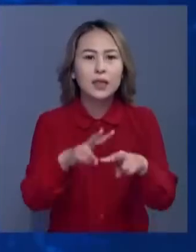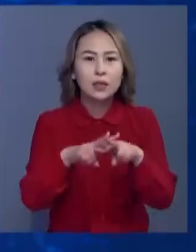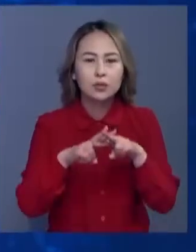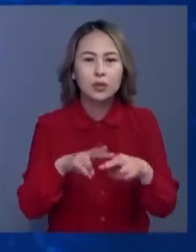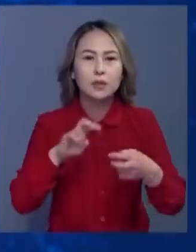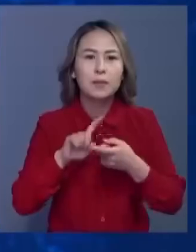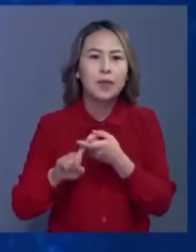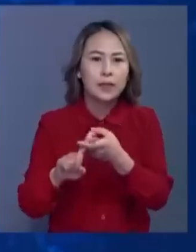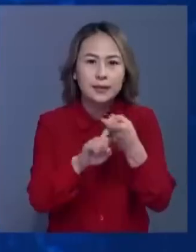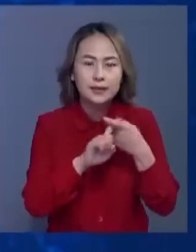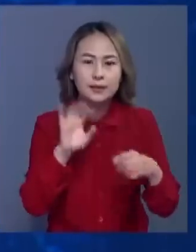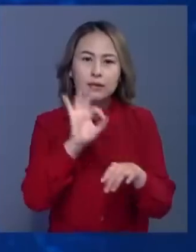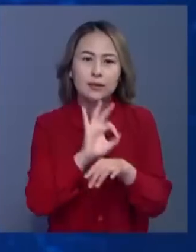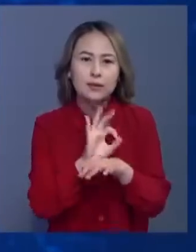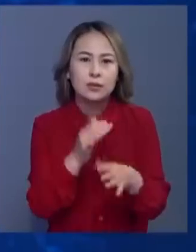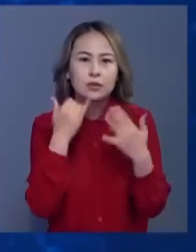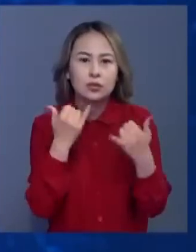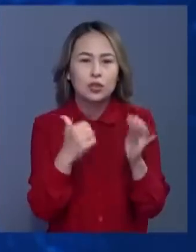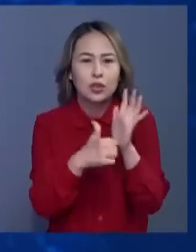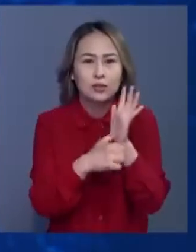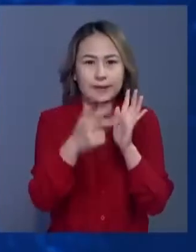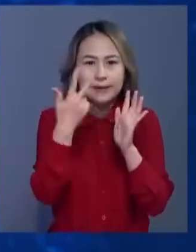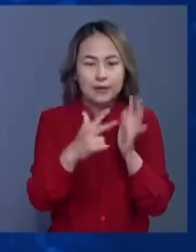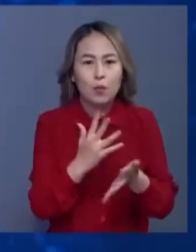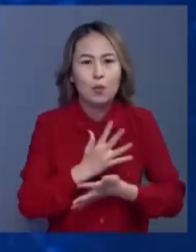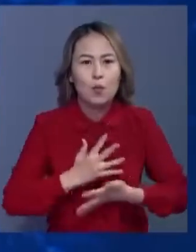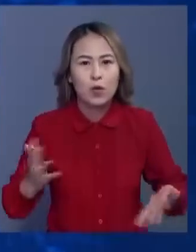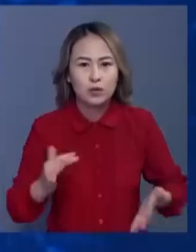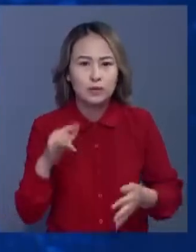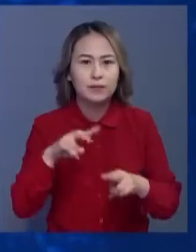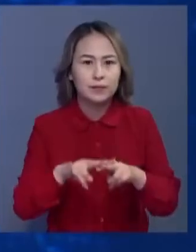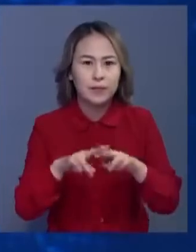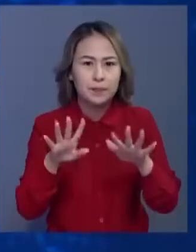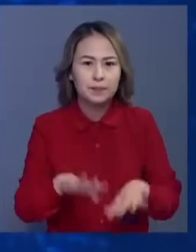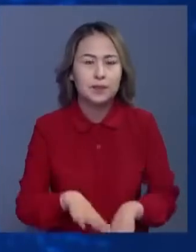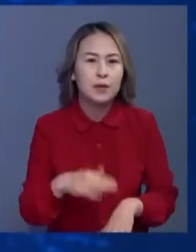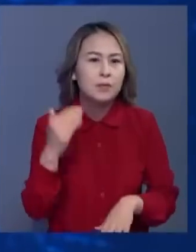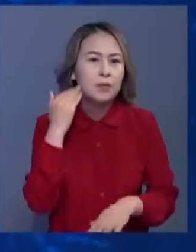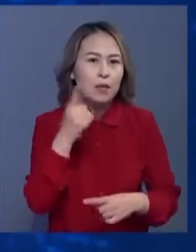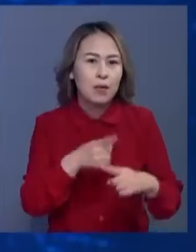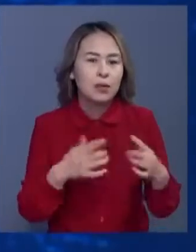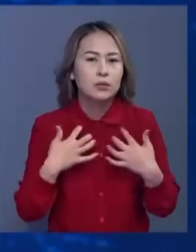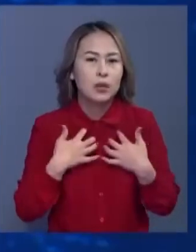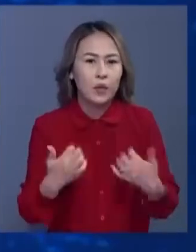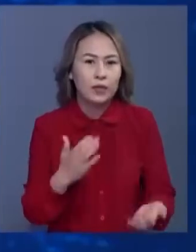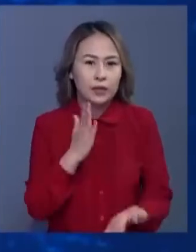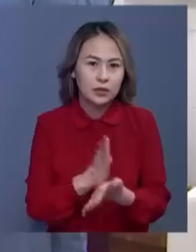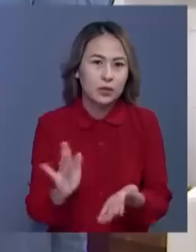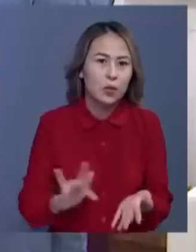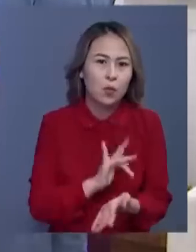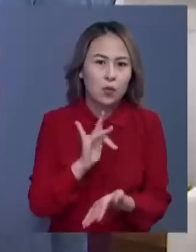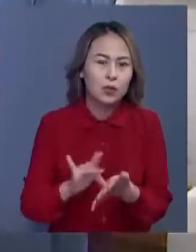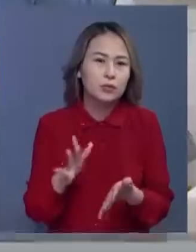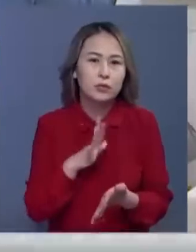Елордада індет жұқтырғандардың саны 630-дан асты. Оның шамамен 3-тен 1 бөлігі жазылды. Бұл туралы қалалық